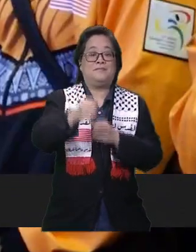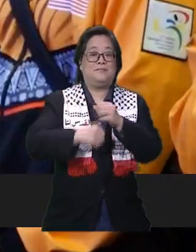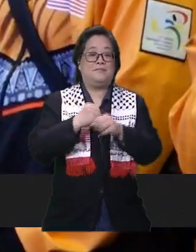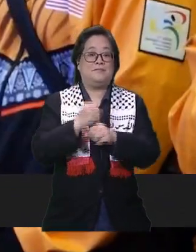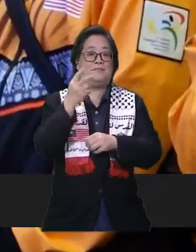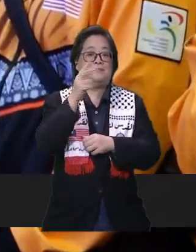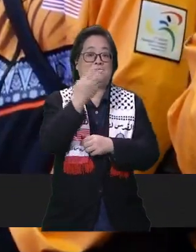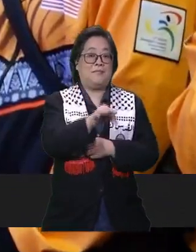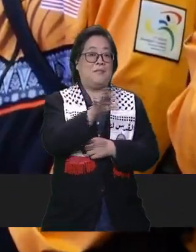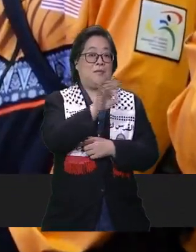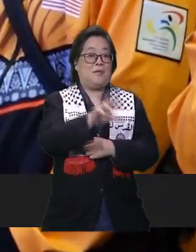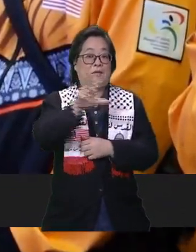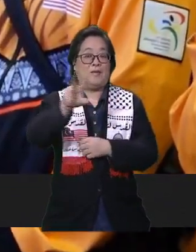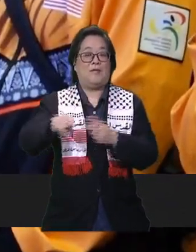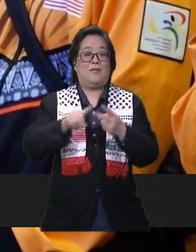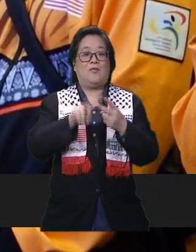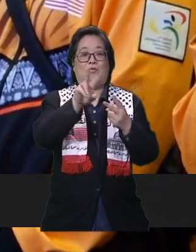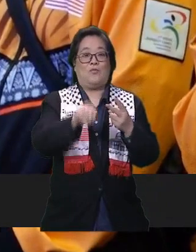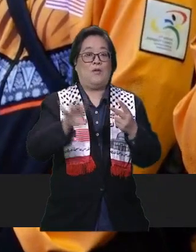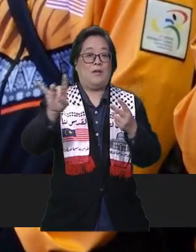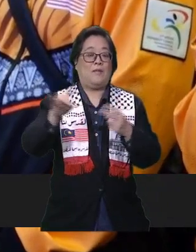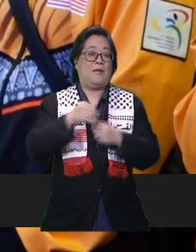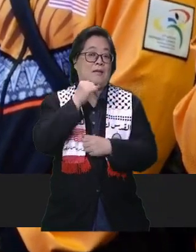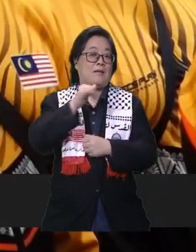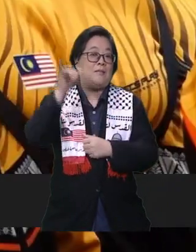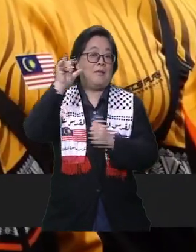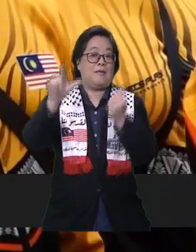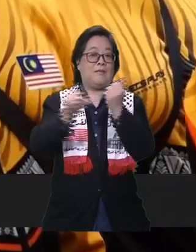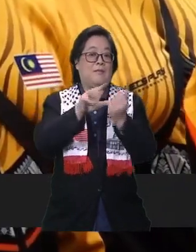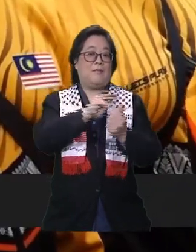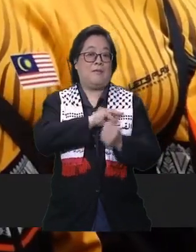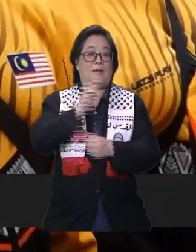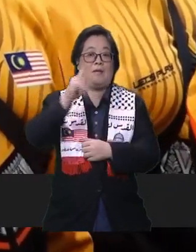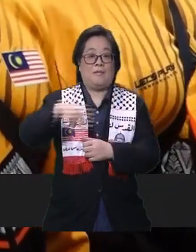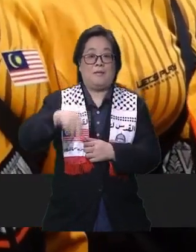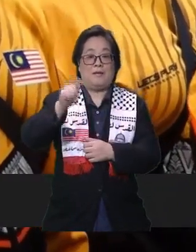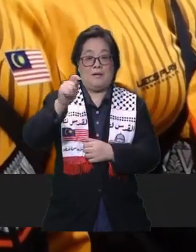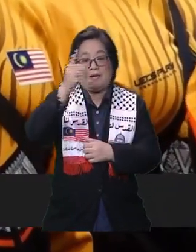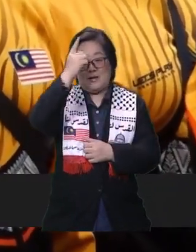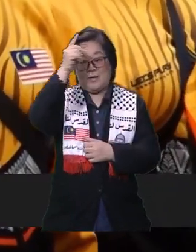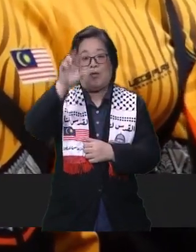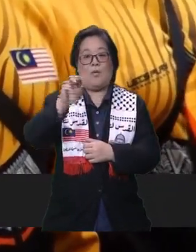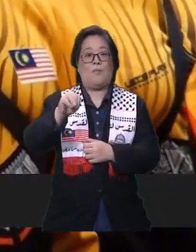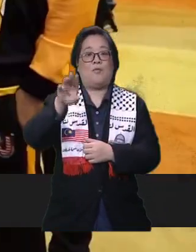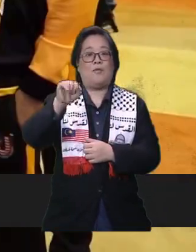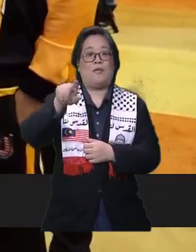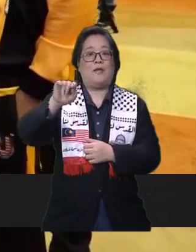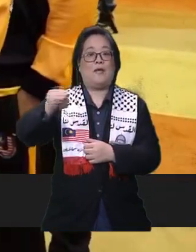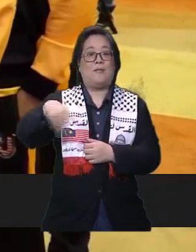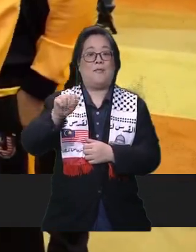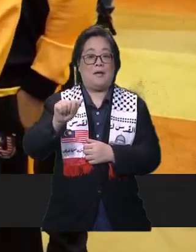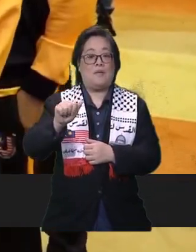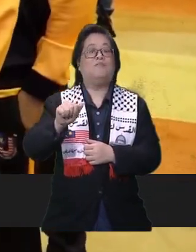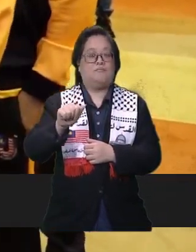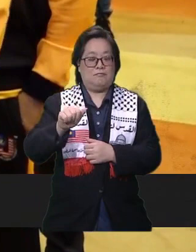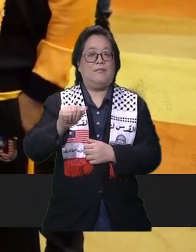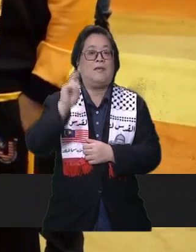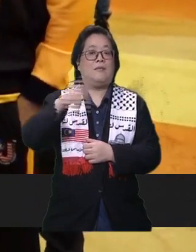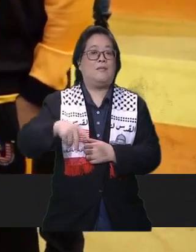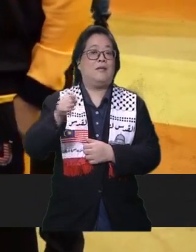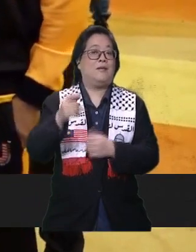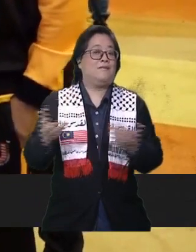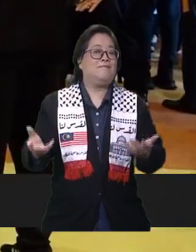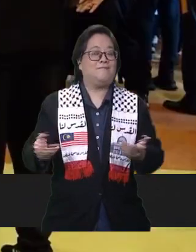edisi 1993 dan 2008. Semalam, Timbalan Menteri Pendidikan Tinggi Datuk Mustafa Sabmud berkata Kementerian Pendidikan Tinggi